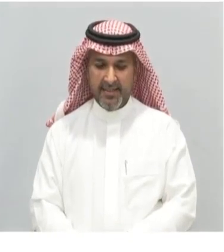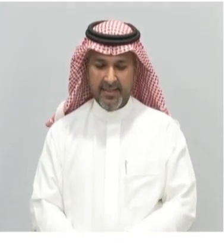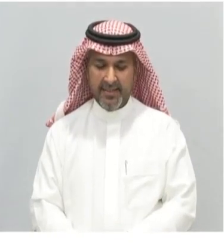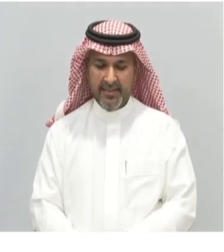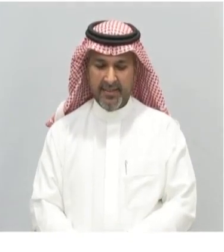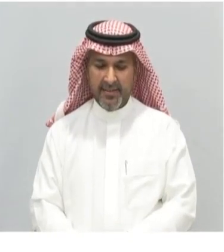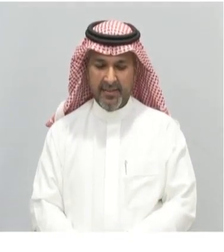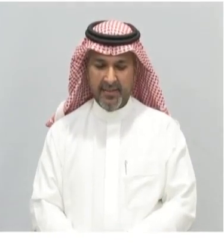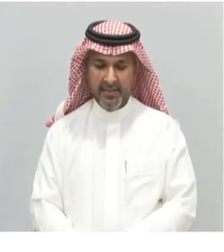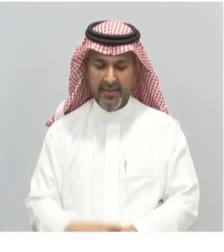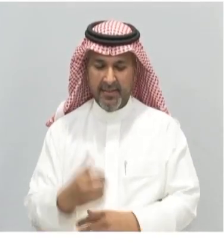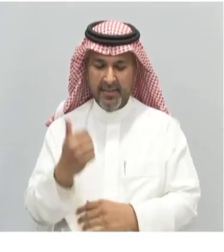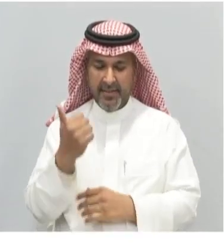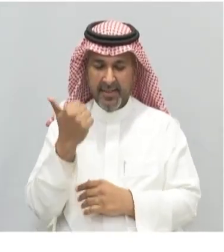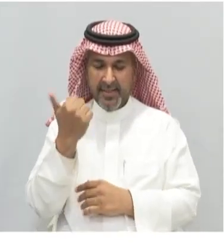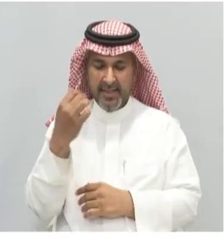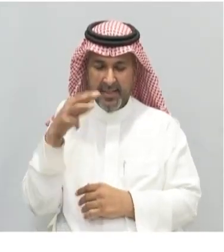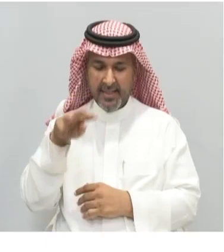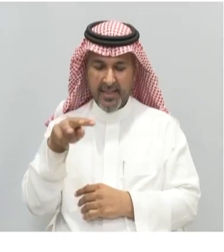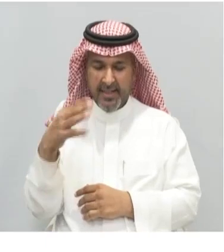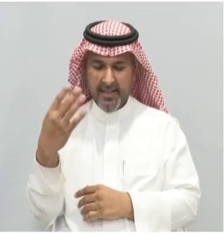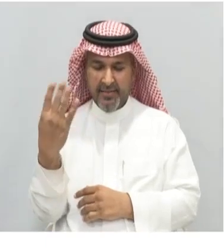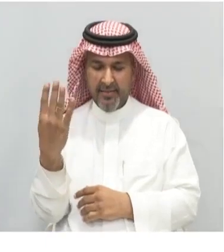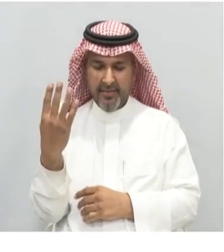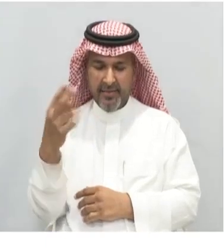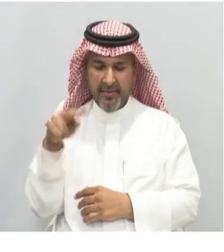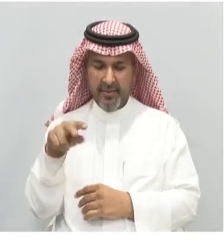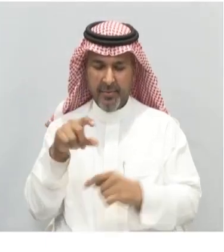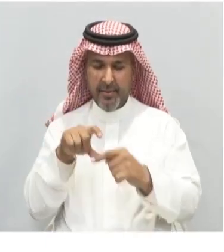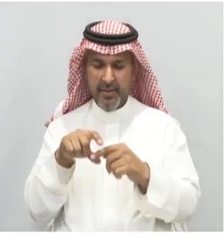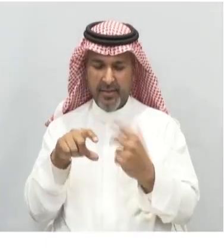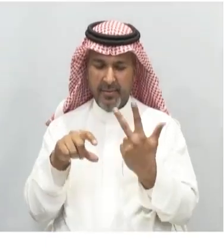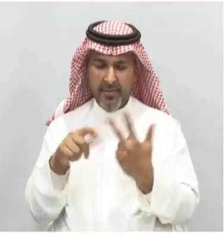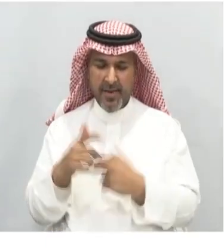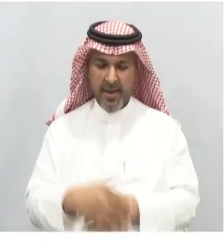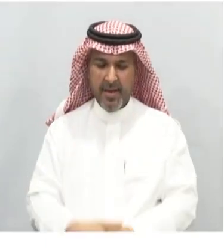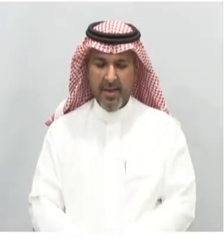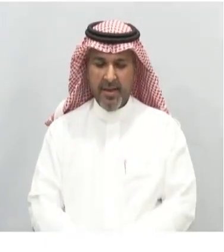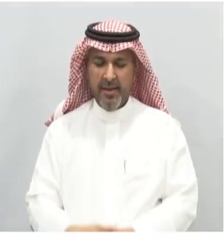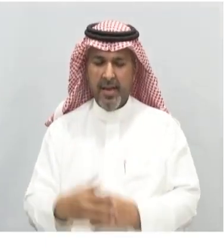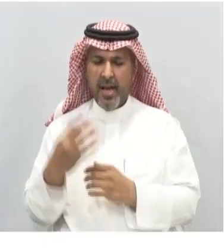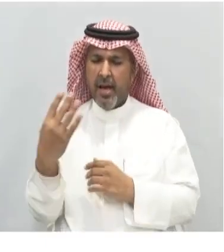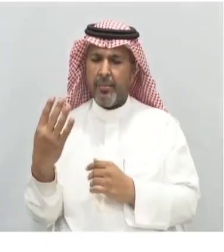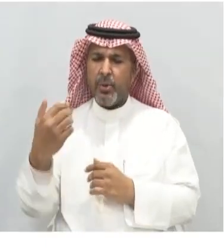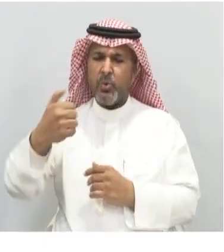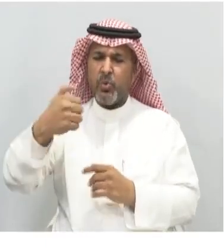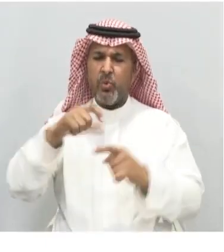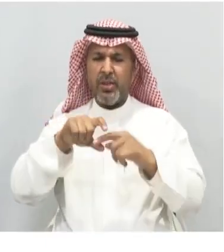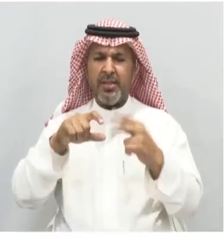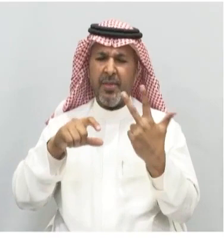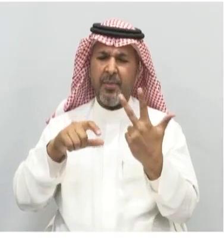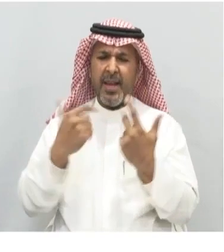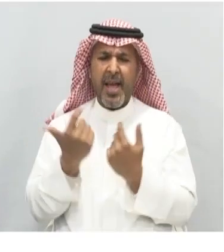الان 6400 تقسي 8 نبدا 64 تقسي 8